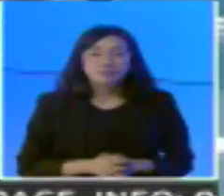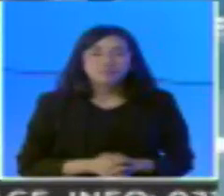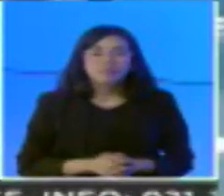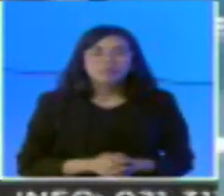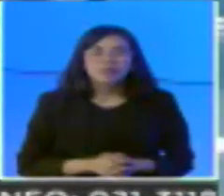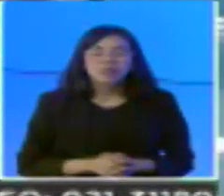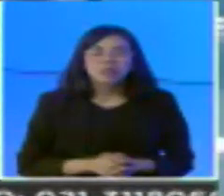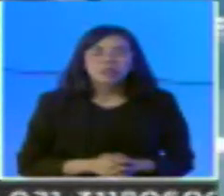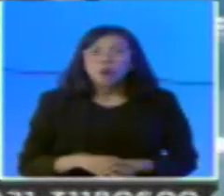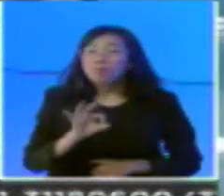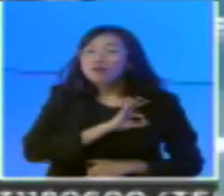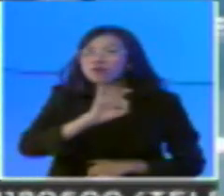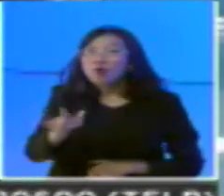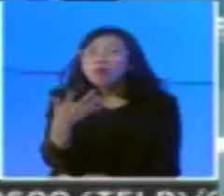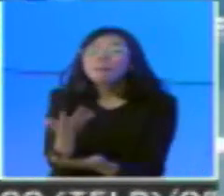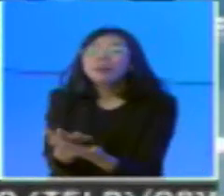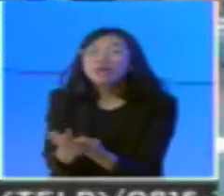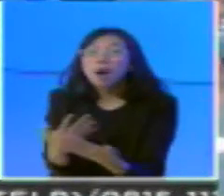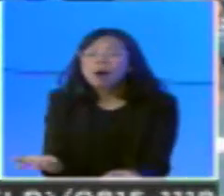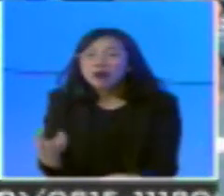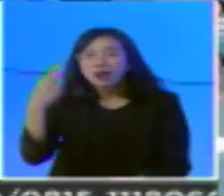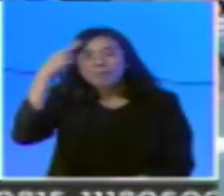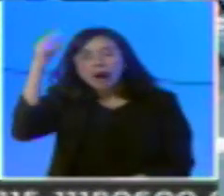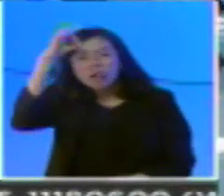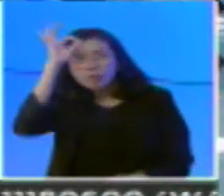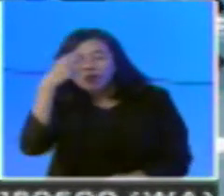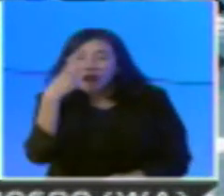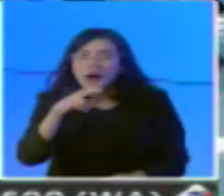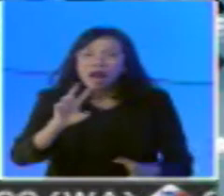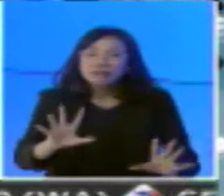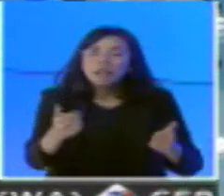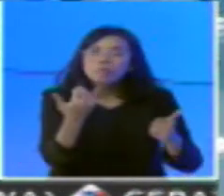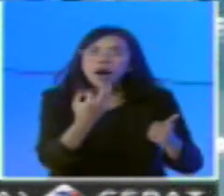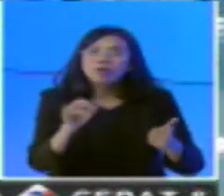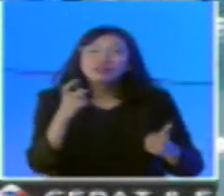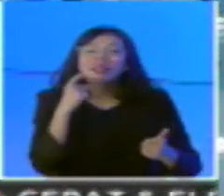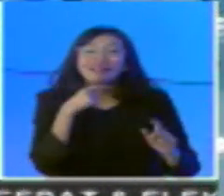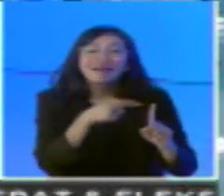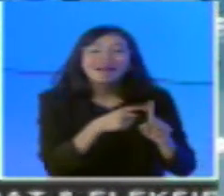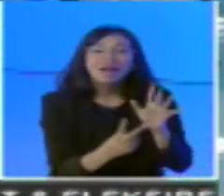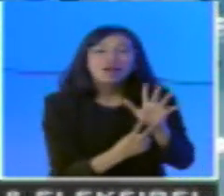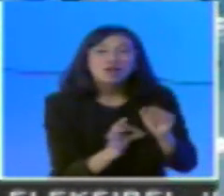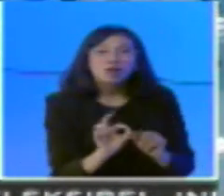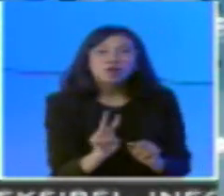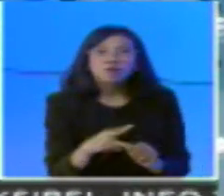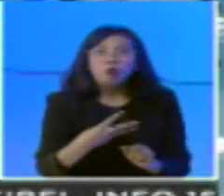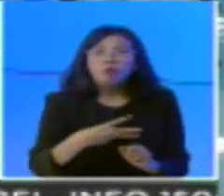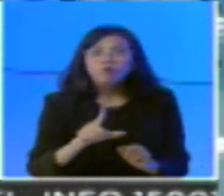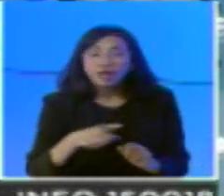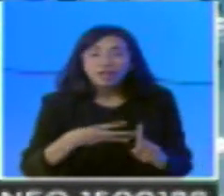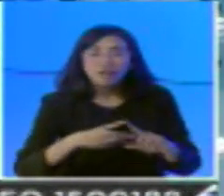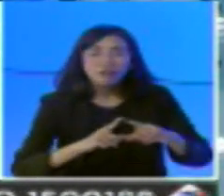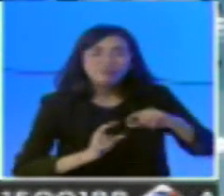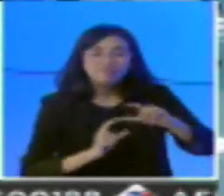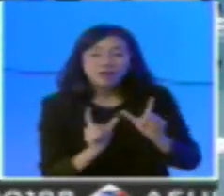Informasi lain, Presiden Joko Widodo meminta Kapolri segera mengumumkan temuan baru hasil investigasi kasus penyiraman air keras terhadap penyidik